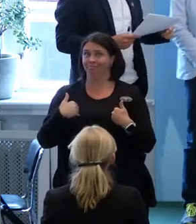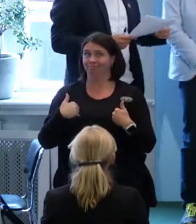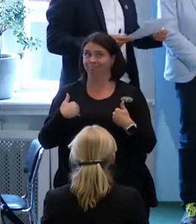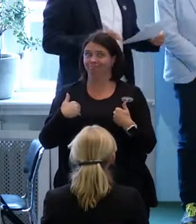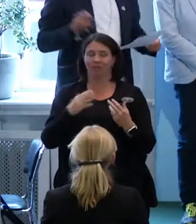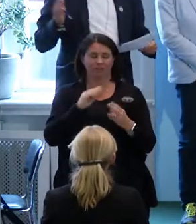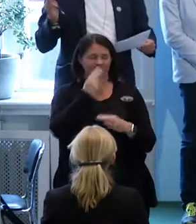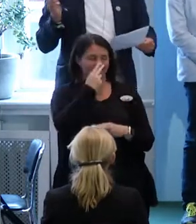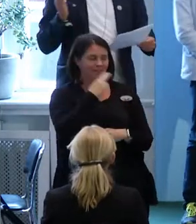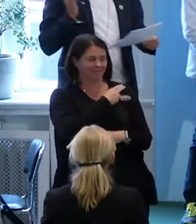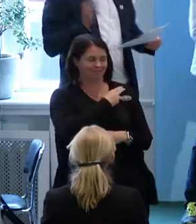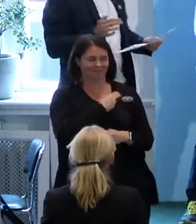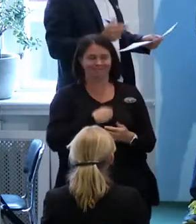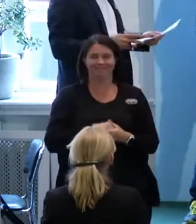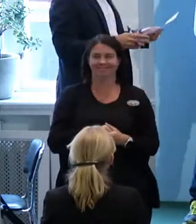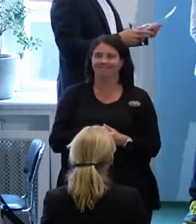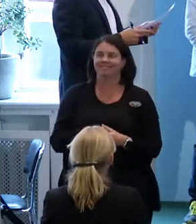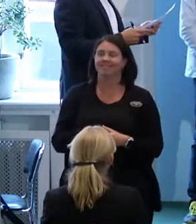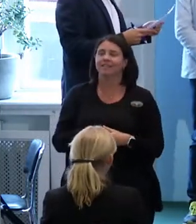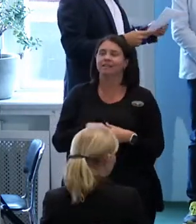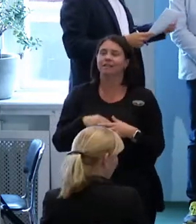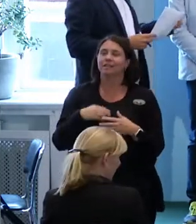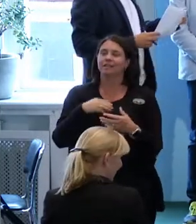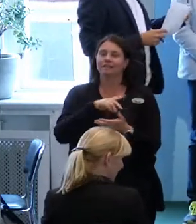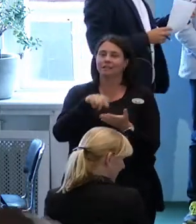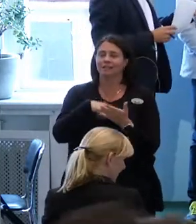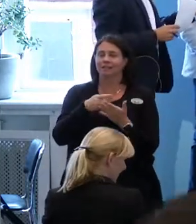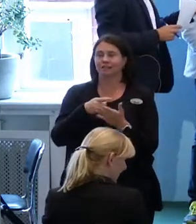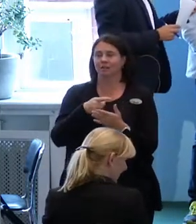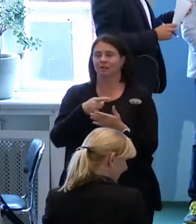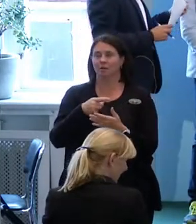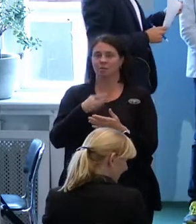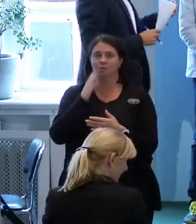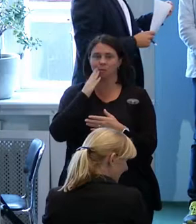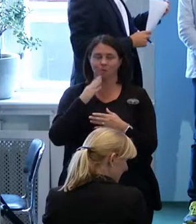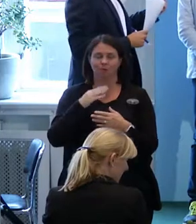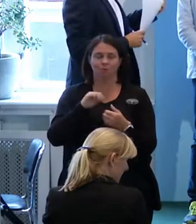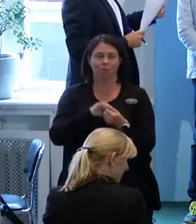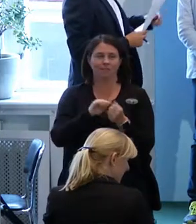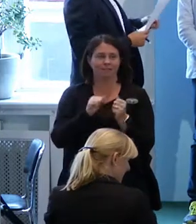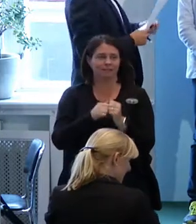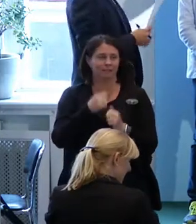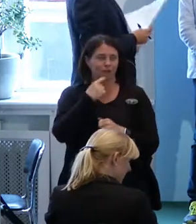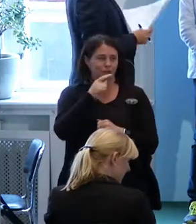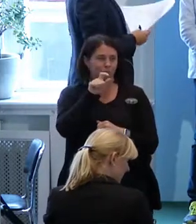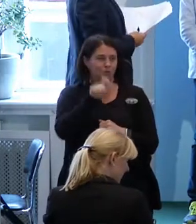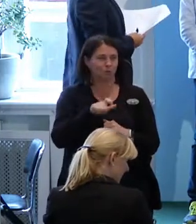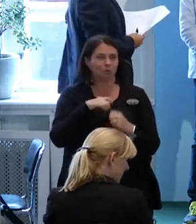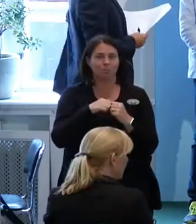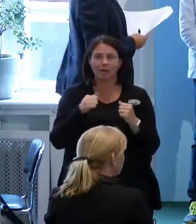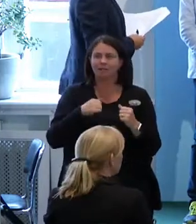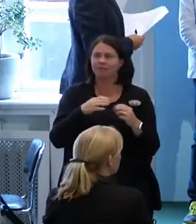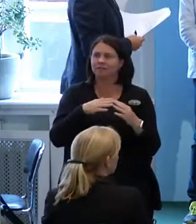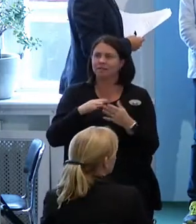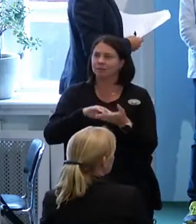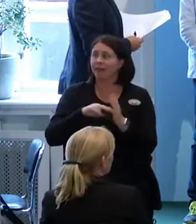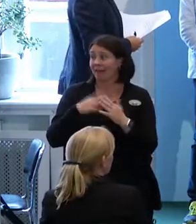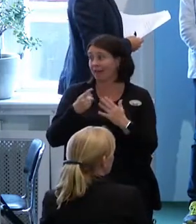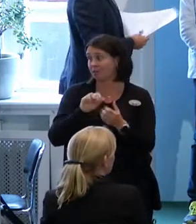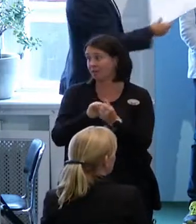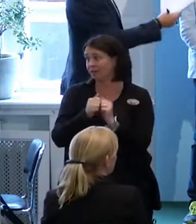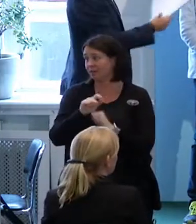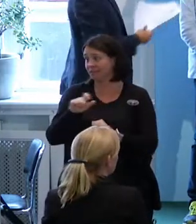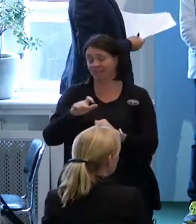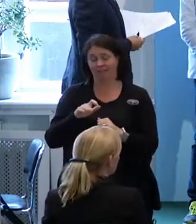Det ser vi. Förlåt. Centerns bostadspolitiska talesperson. Men stadsutveckling är ju politik. Det kan vi inte komma